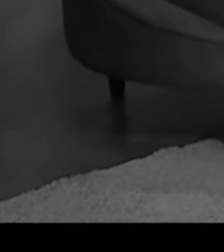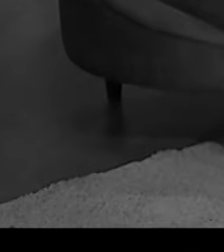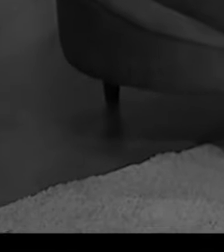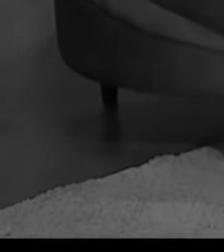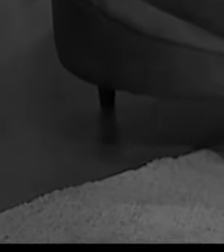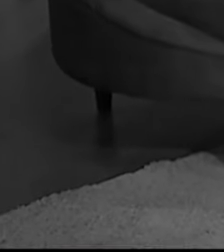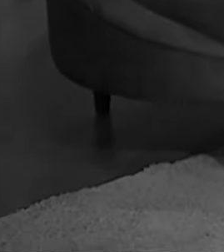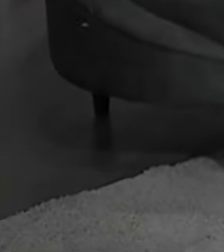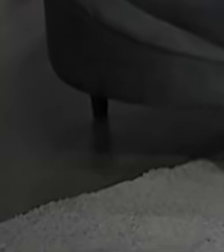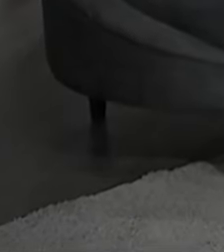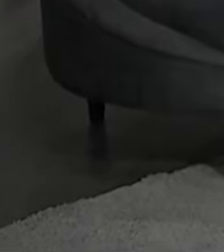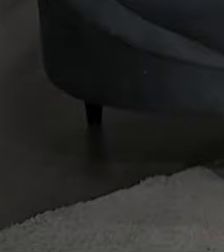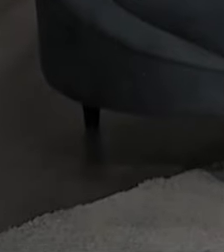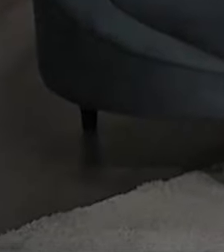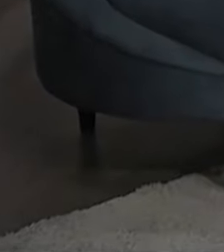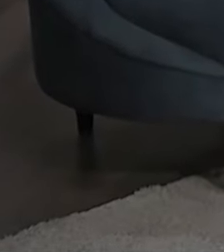لهوتي.